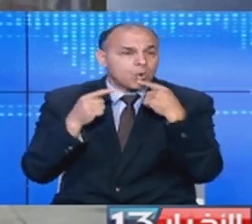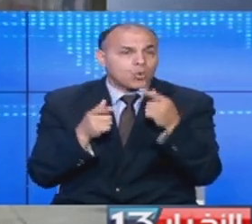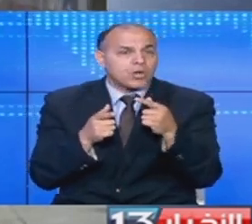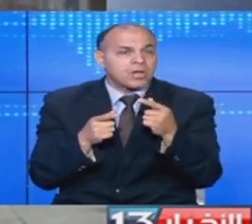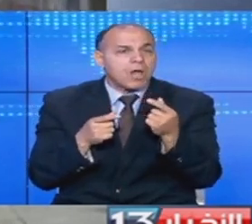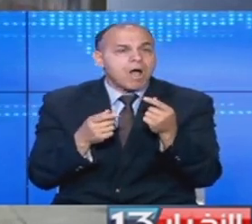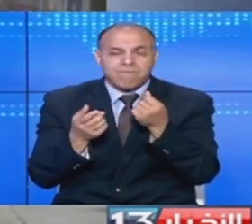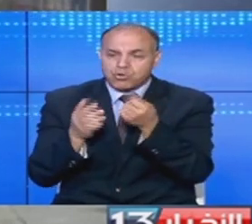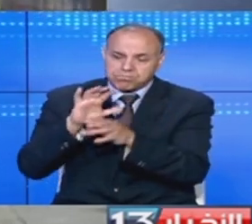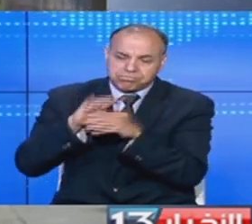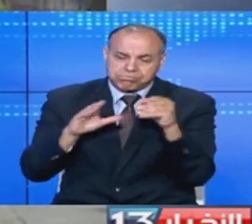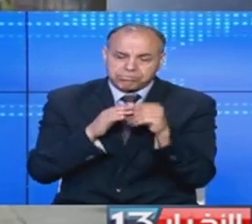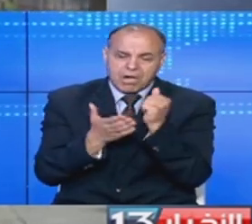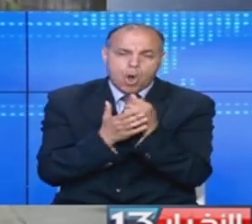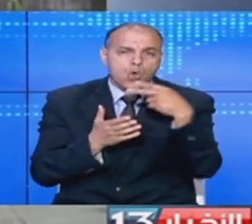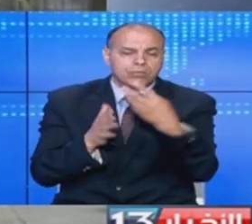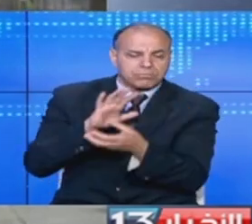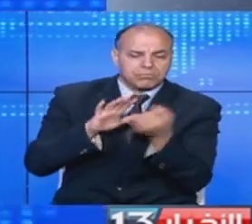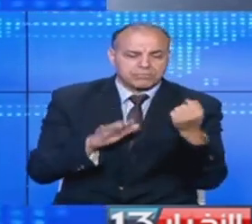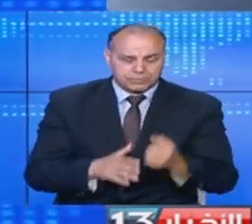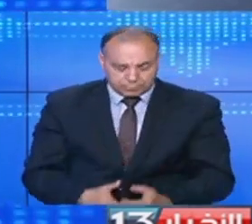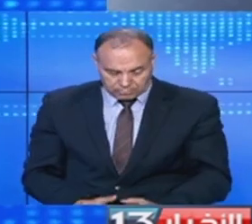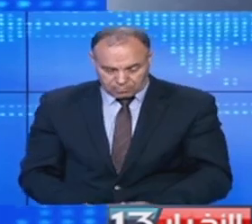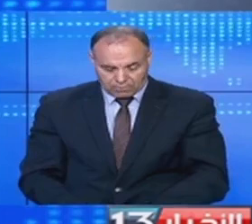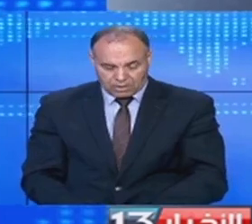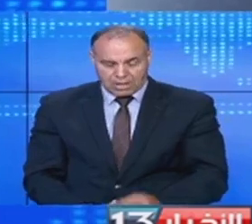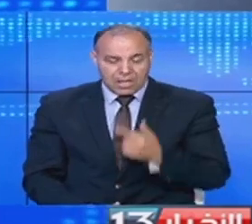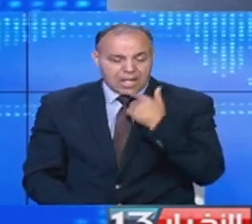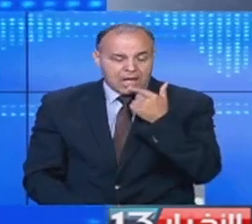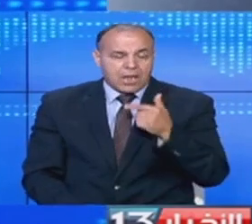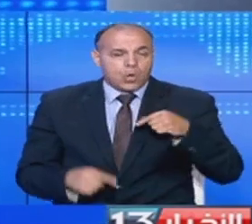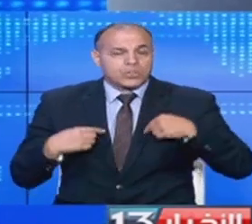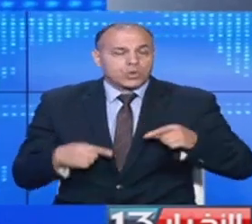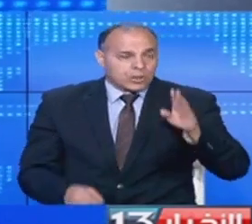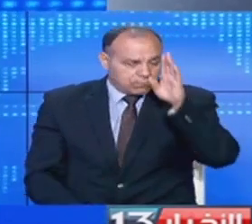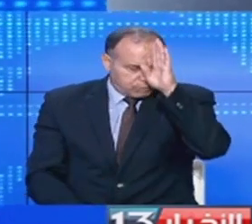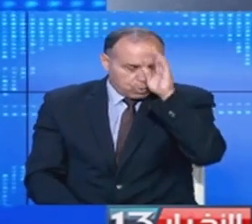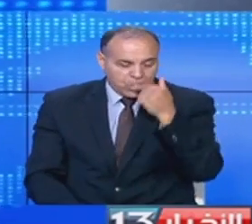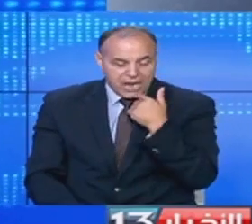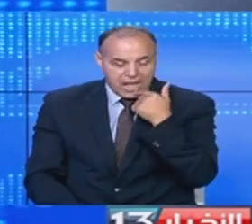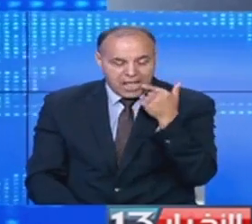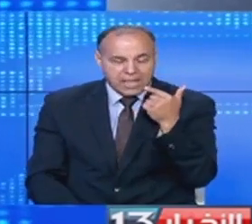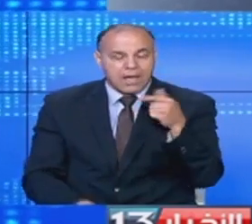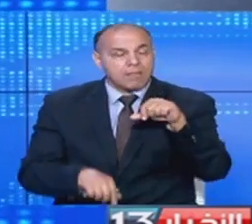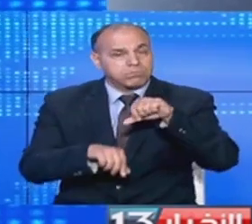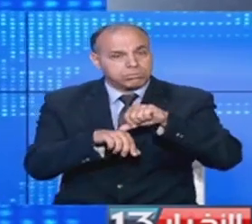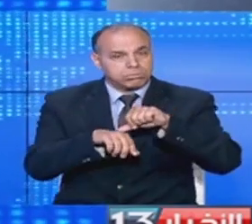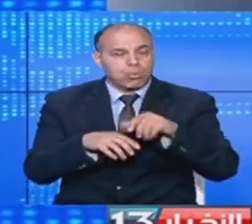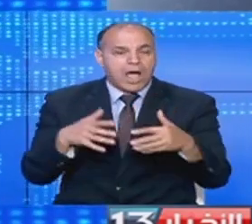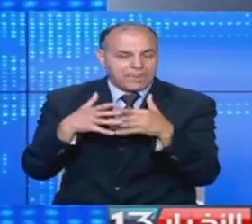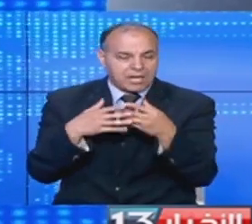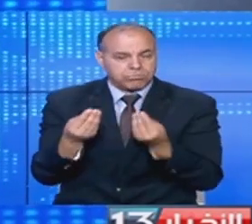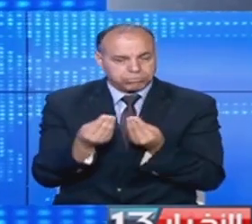سحب مدخراتهم من العملة الصعبة. قال رئيس الوزراء العراقي مصطفى الكاظمي إن بغداد وواشنطن